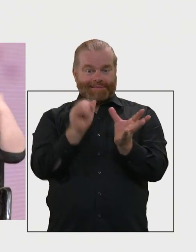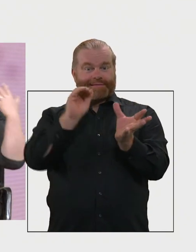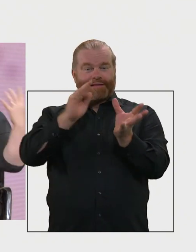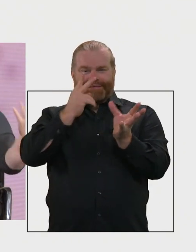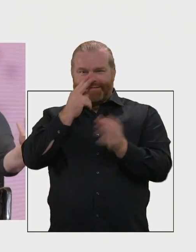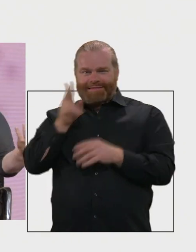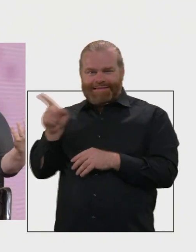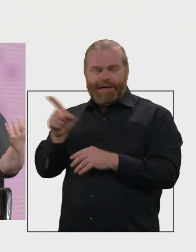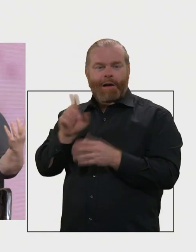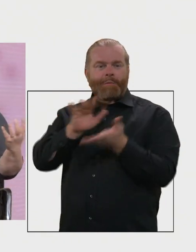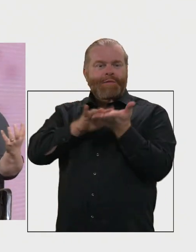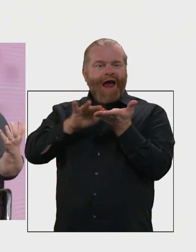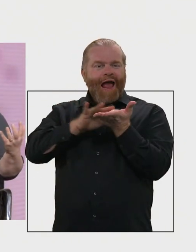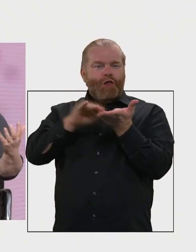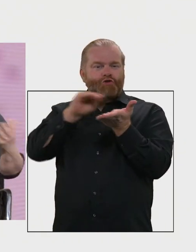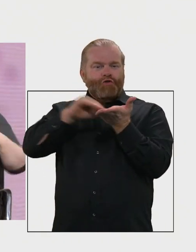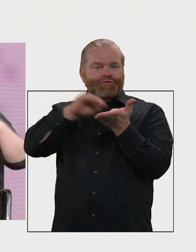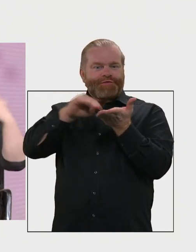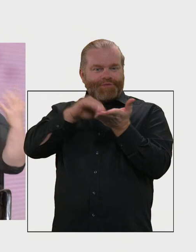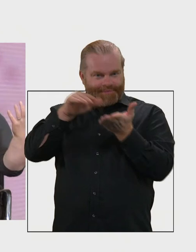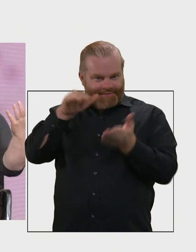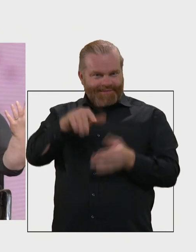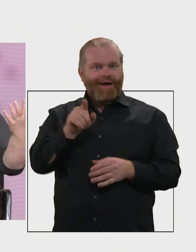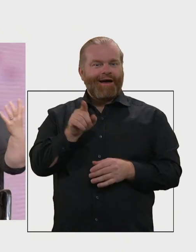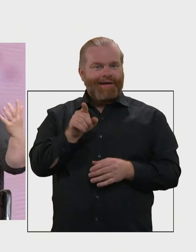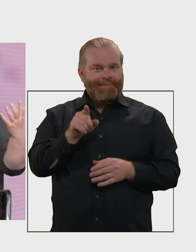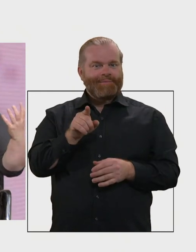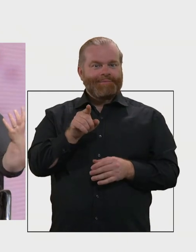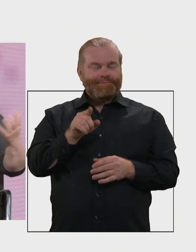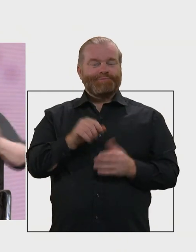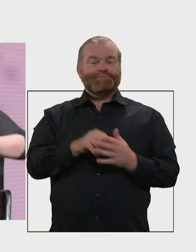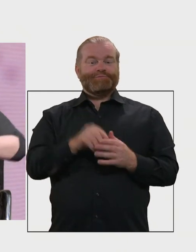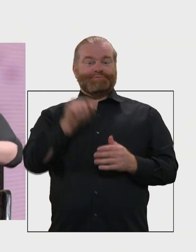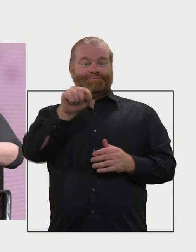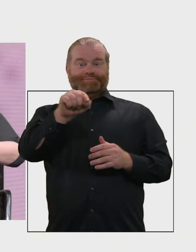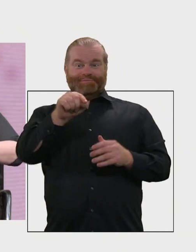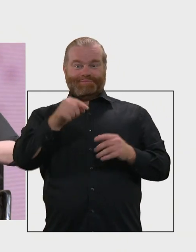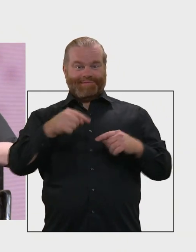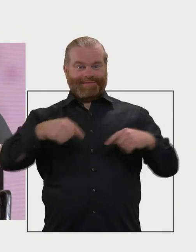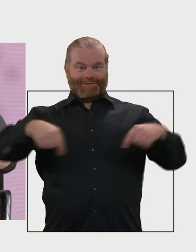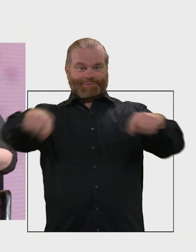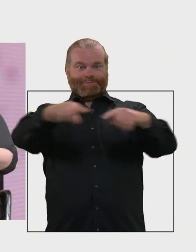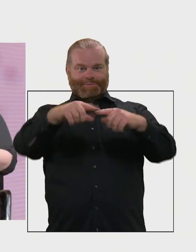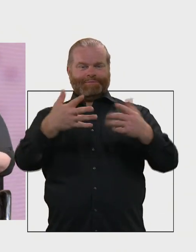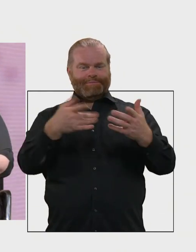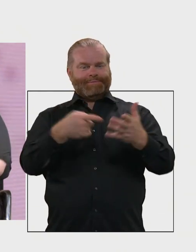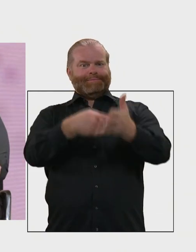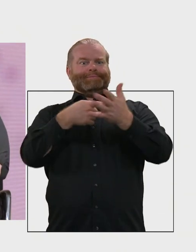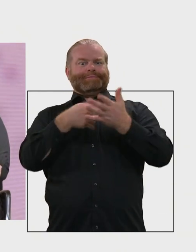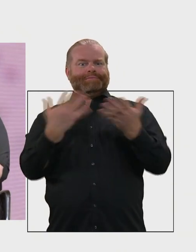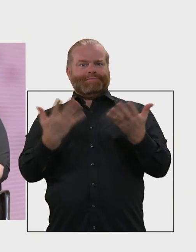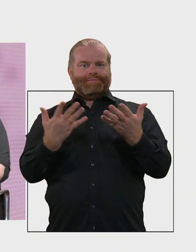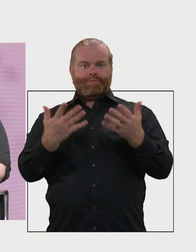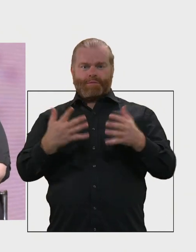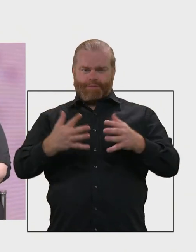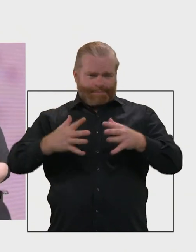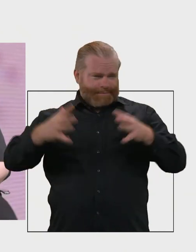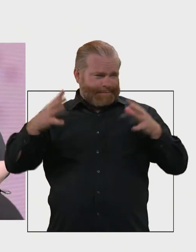einen riesigen Globus in der Mitte zeigt. Den kann ich aber nicht in seiner Größe ertasten. Also brauche ich das kleine Modell,